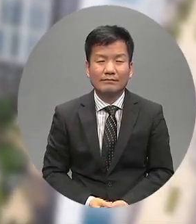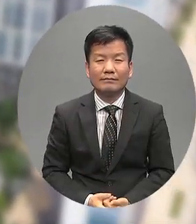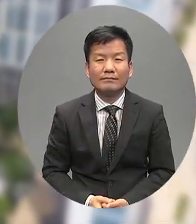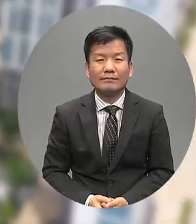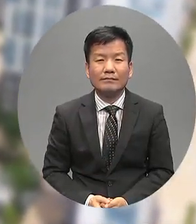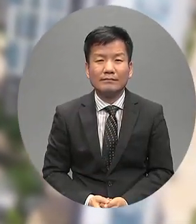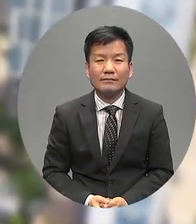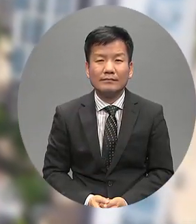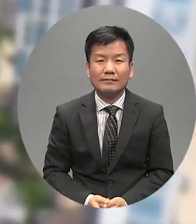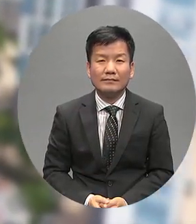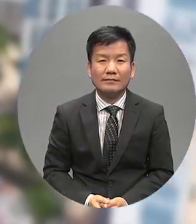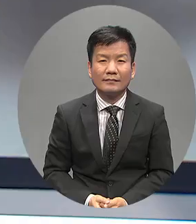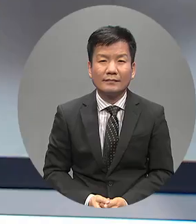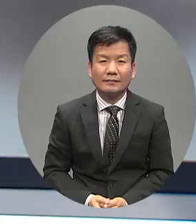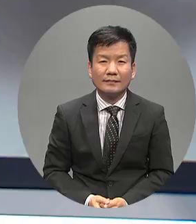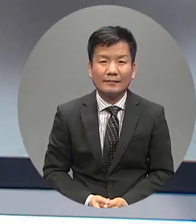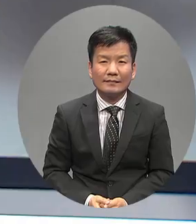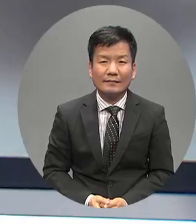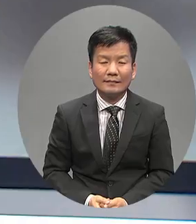허지입니다.